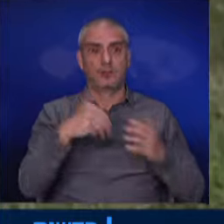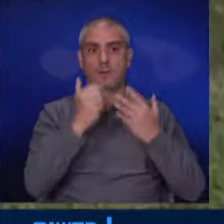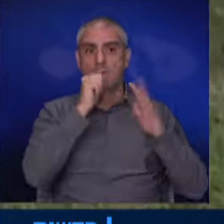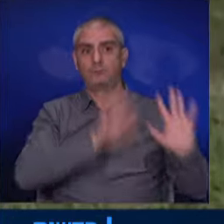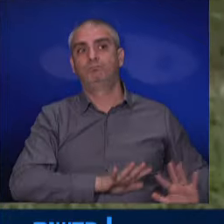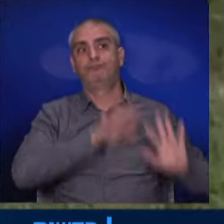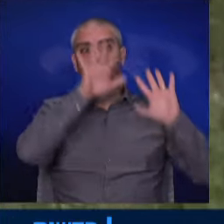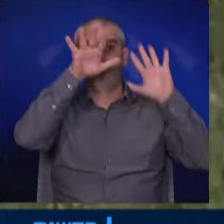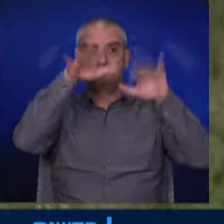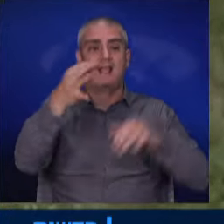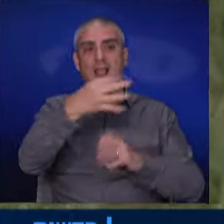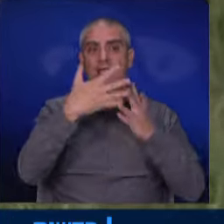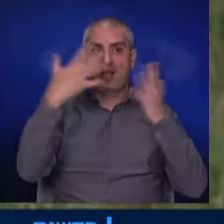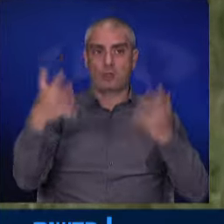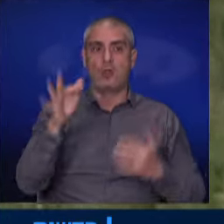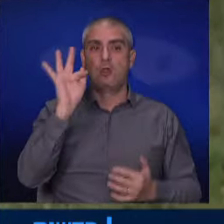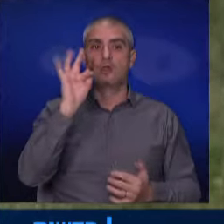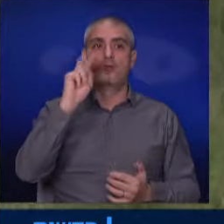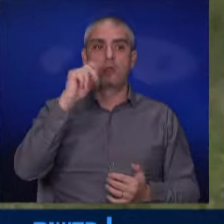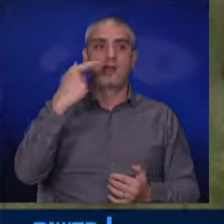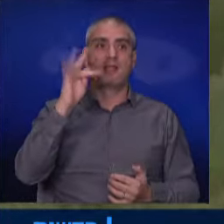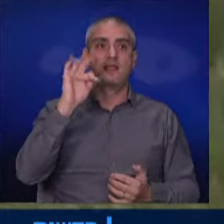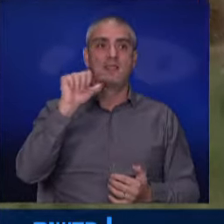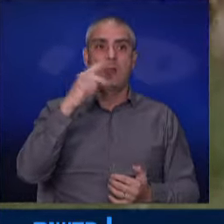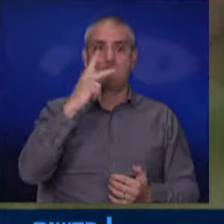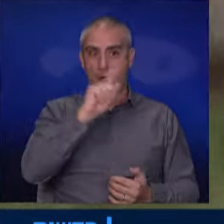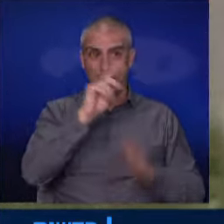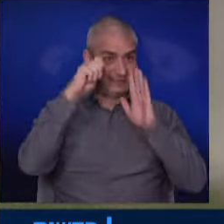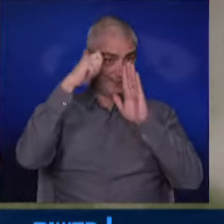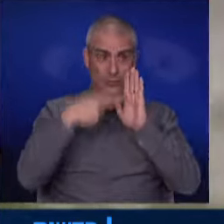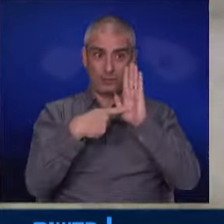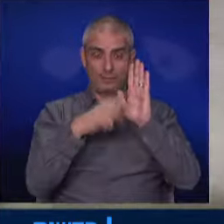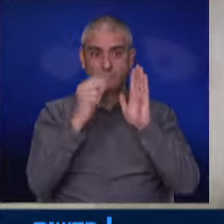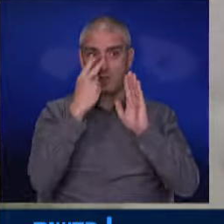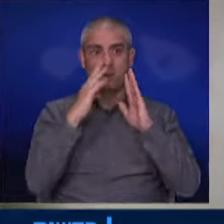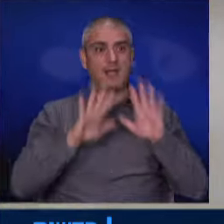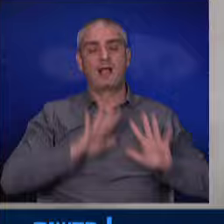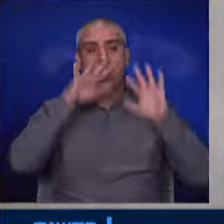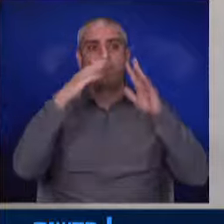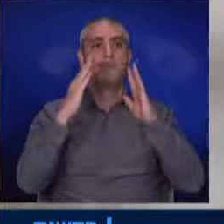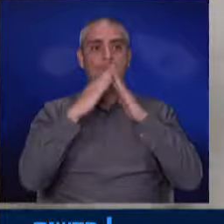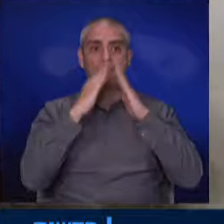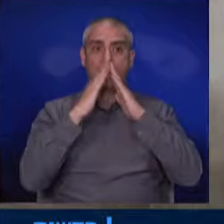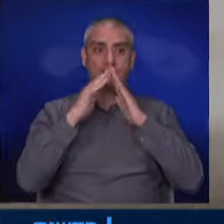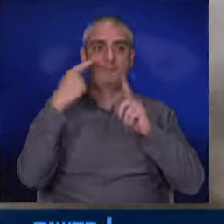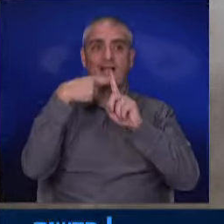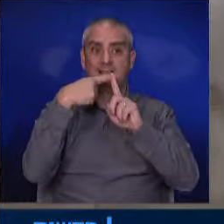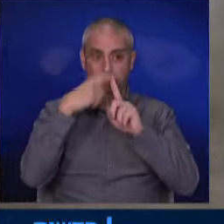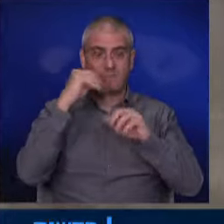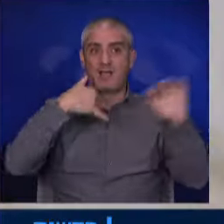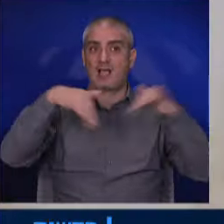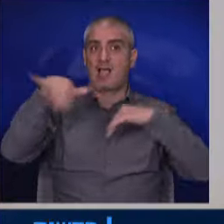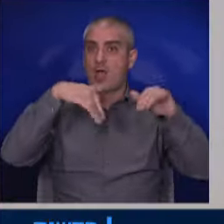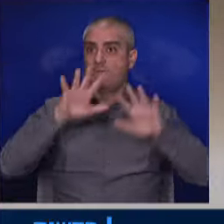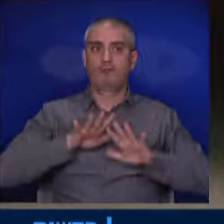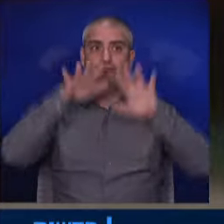צונאמי הגיע לאי הגדול במדינה טונגה טאפו, ובסרטונים שפורסמו אפשר לראות את הגלים מציפים בתים, כנסיות וגם את רחובות